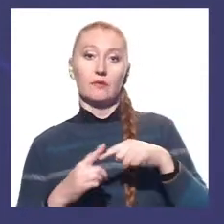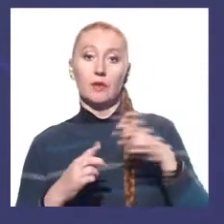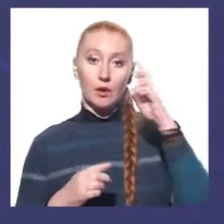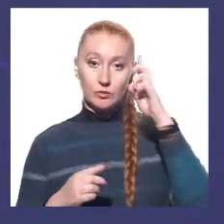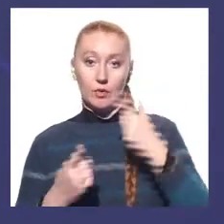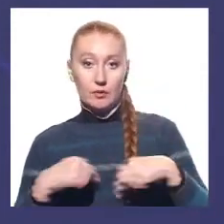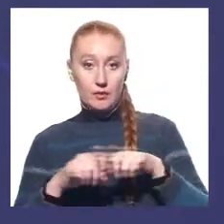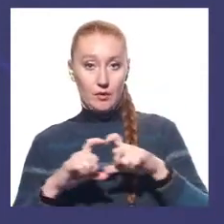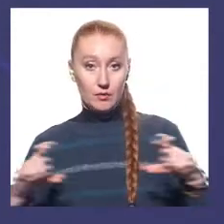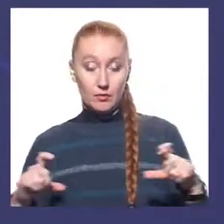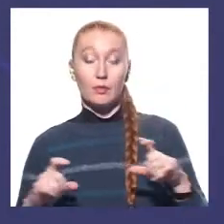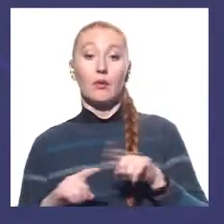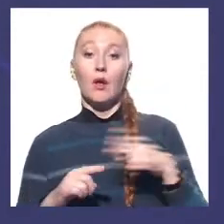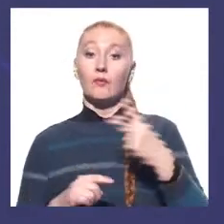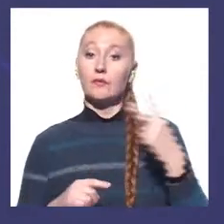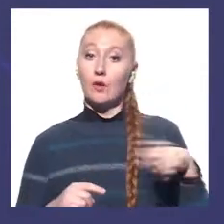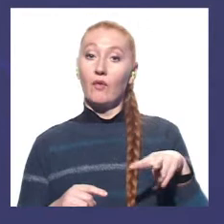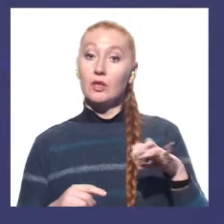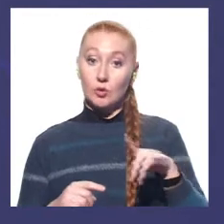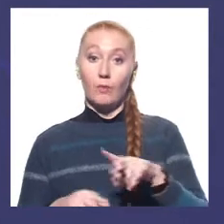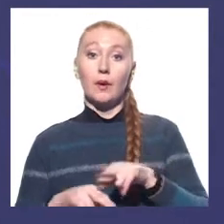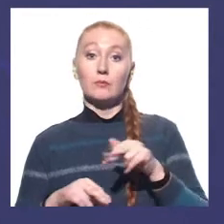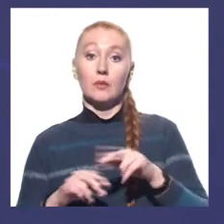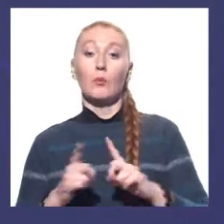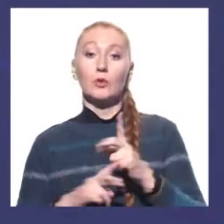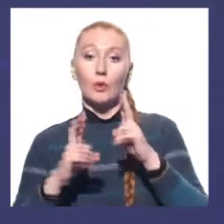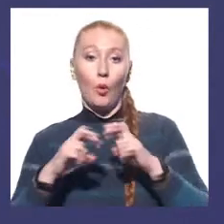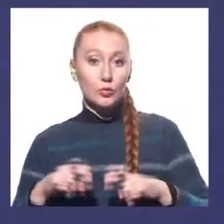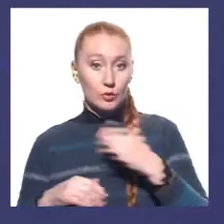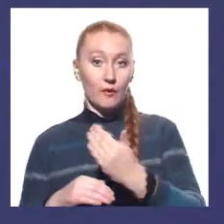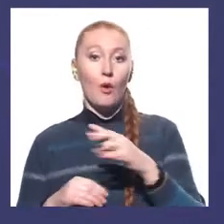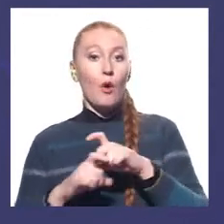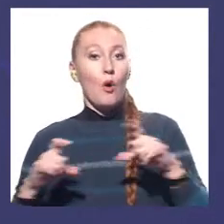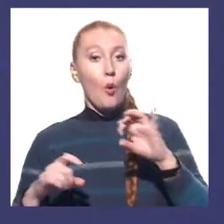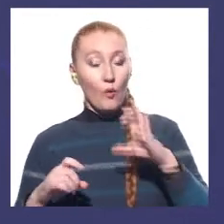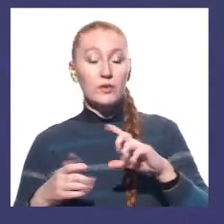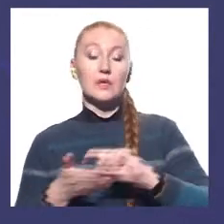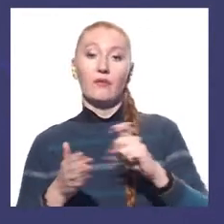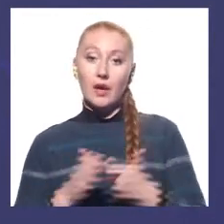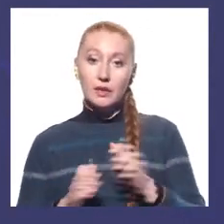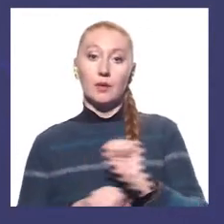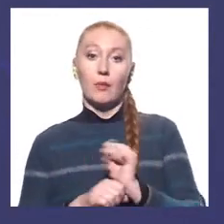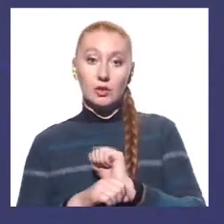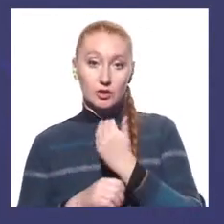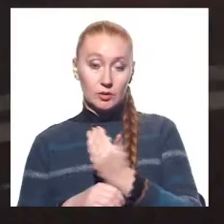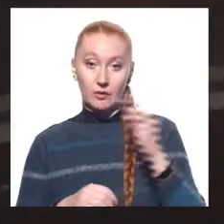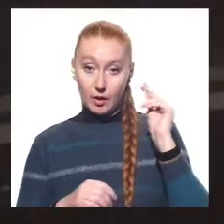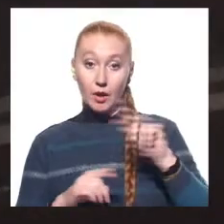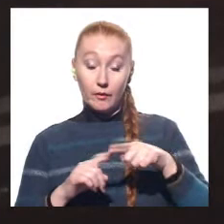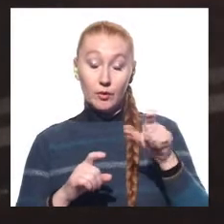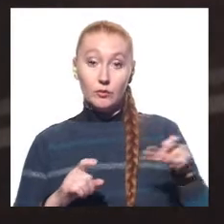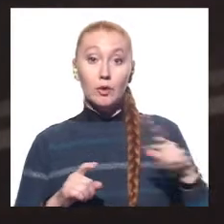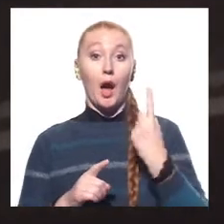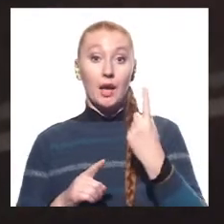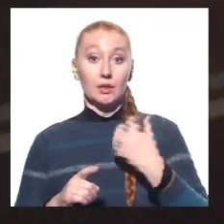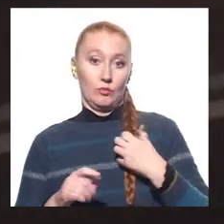підприємств регіону. 22 листопада правоохоронці почали проводити обшуки в офісах, квартирах та машинах підозрюваних. Тоді один